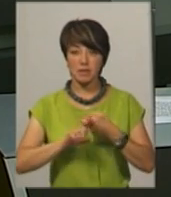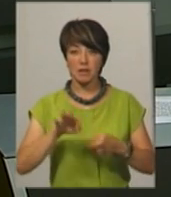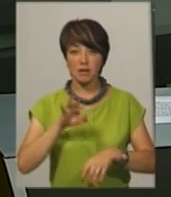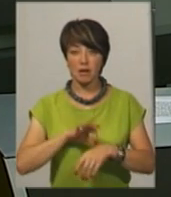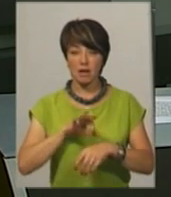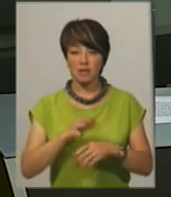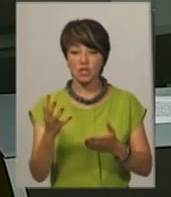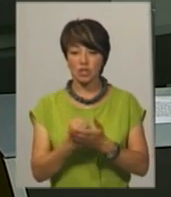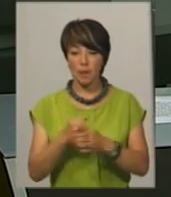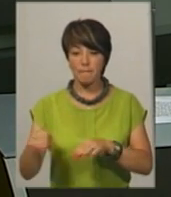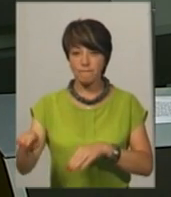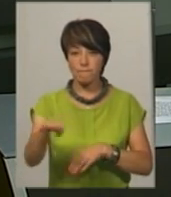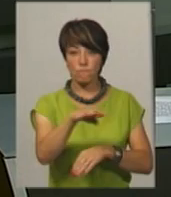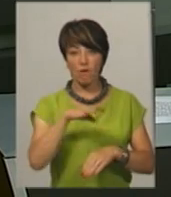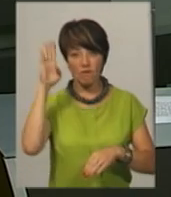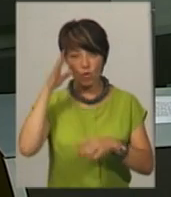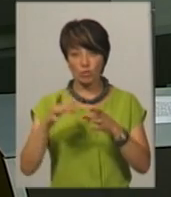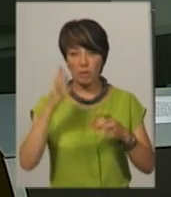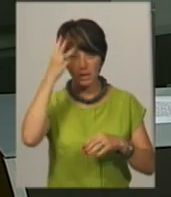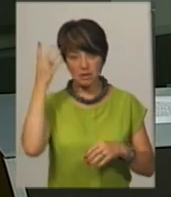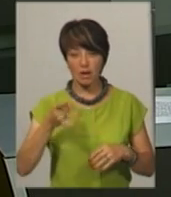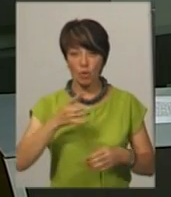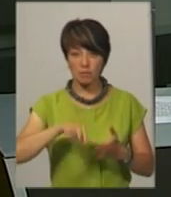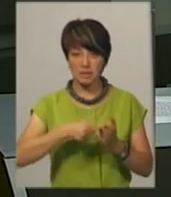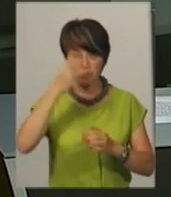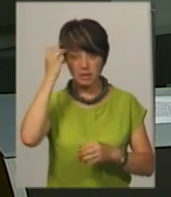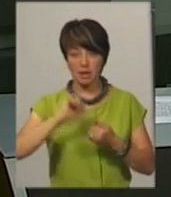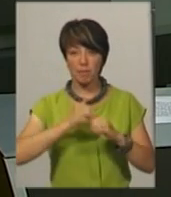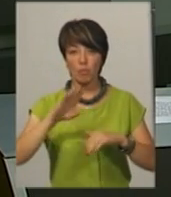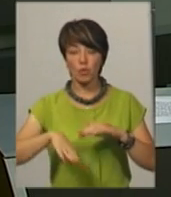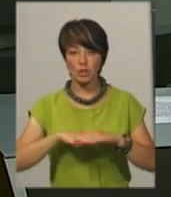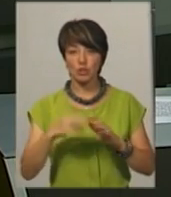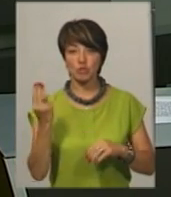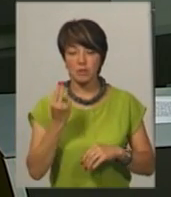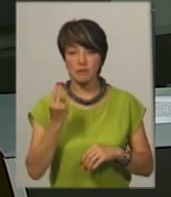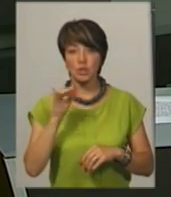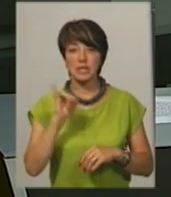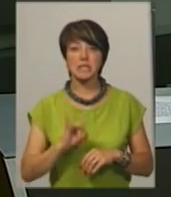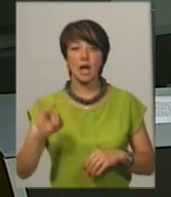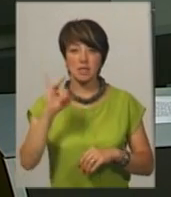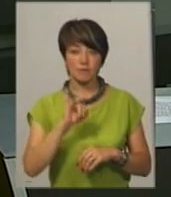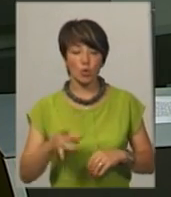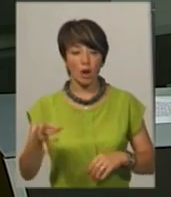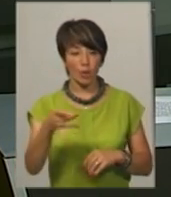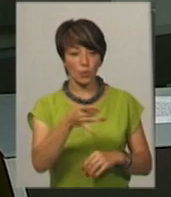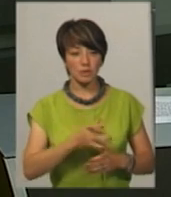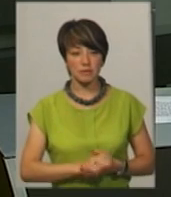на поверхневих водоймах Хмельницького району, міста Хмельницького, Кам'янець-Подільського, Шепетівського та Ізяславського